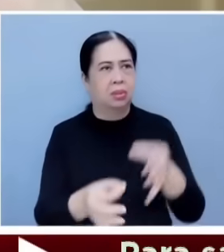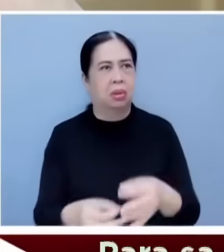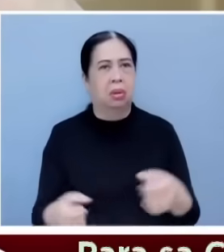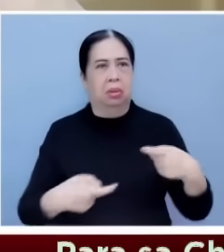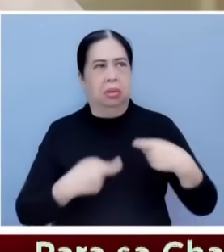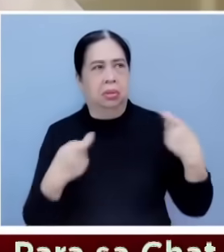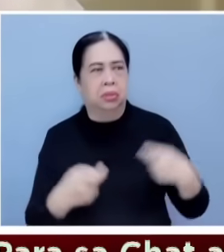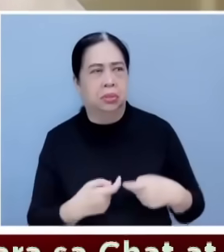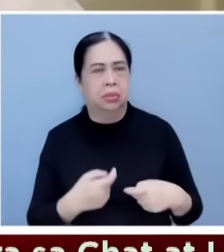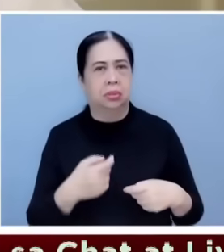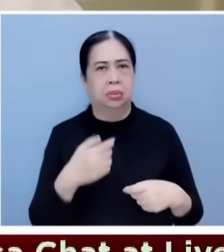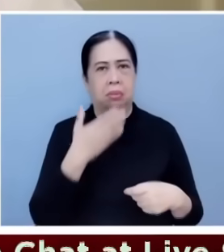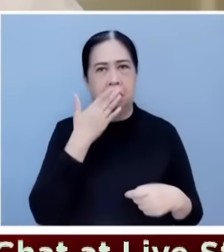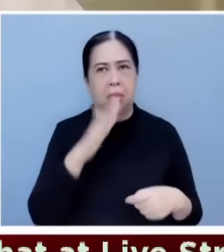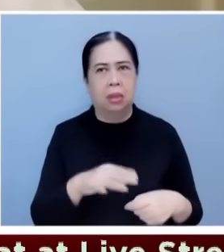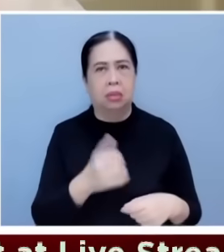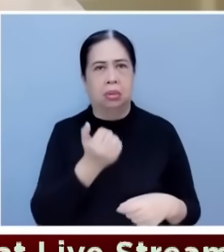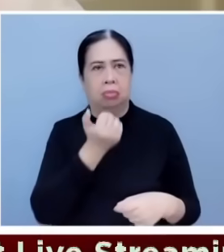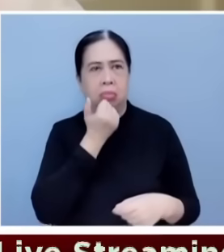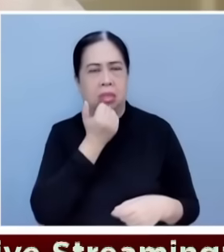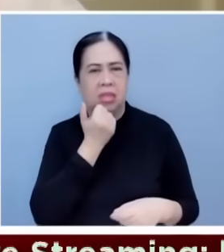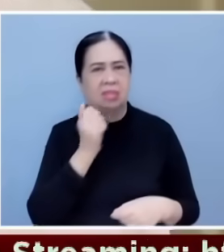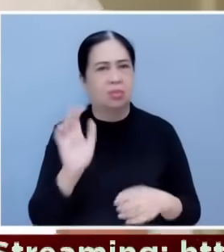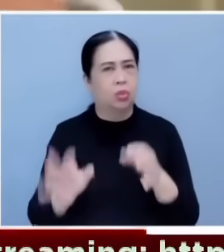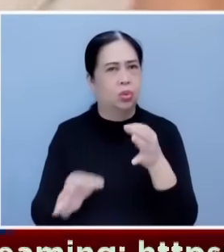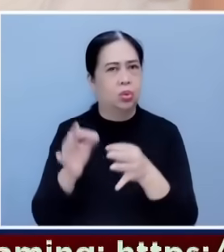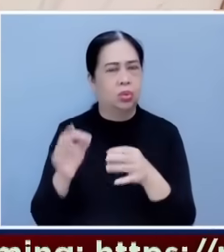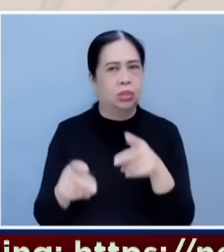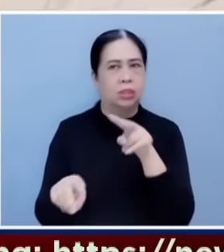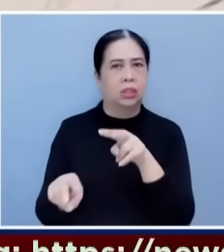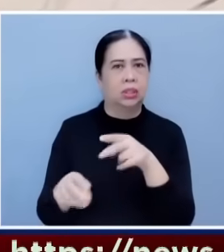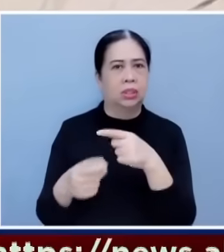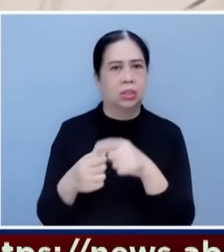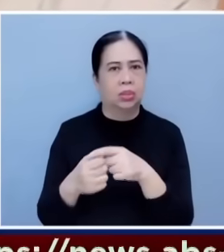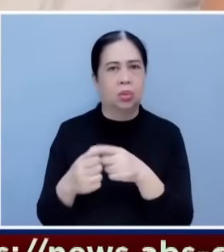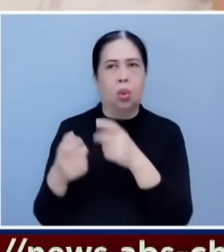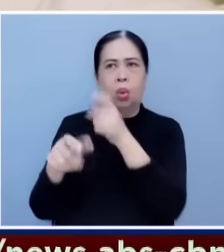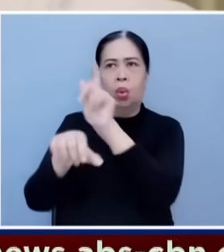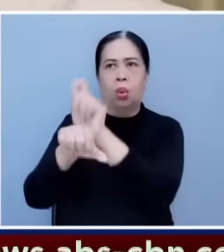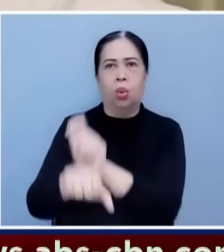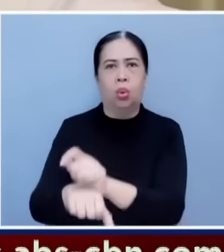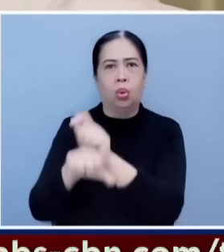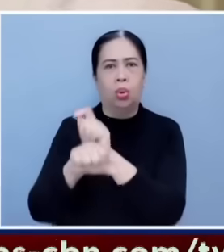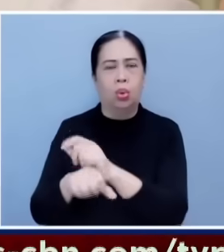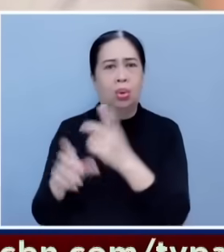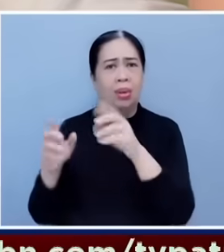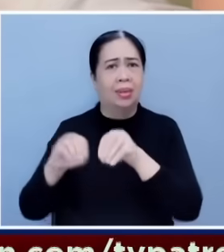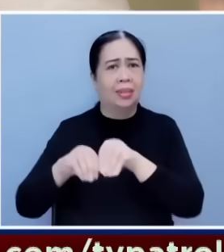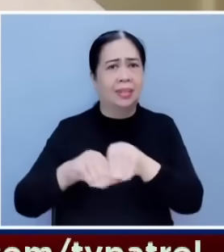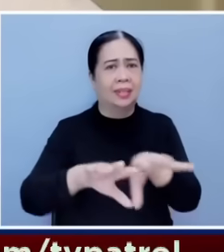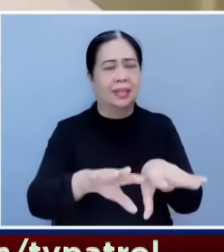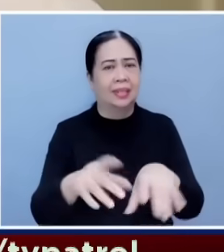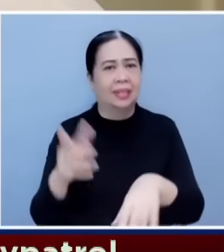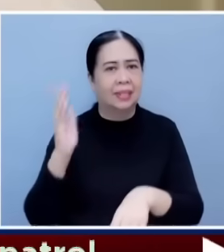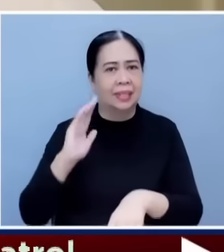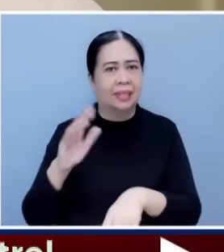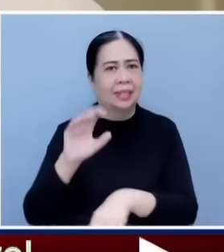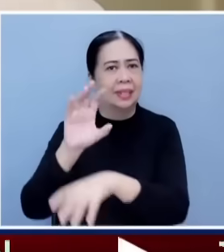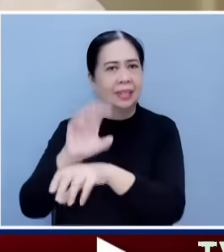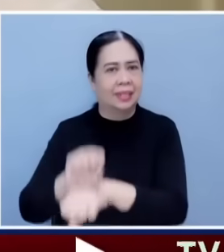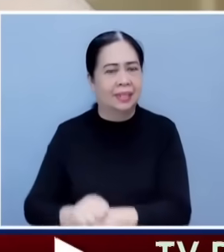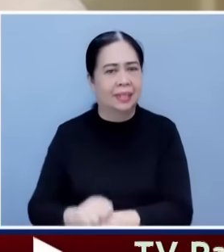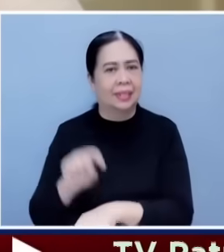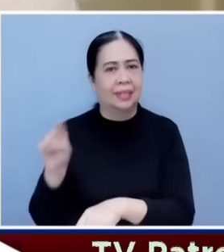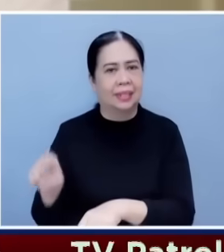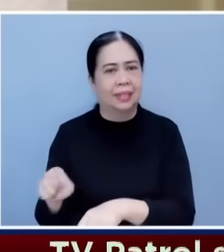o mali o hindi maganda na makita mong sinunod ang tradisyon nung nagpauso talaga ng kaugalian na ito